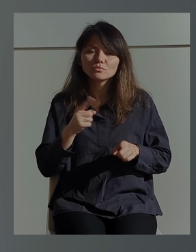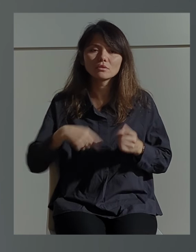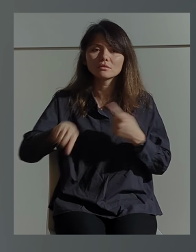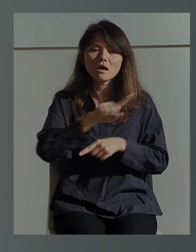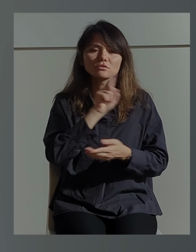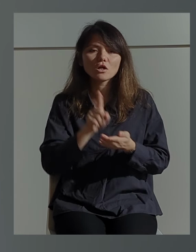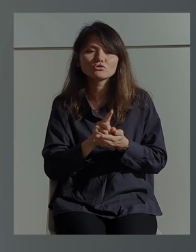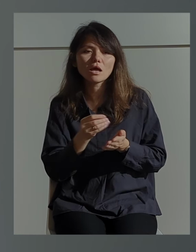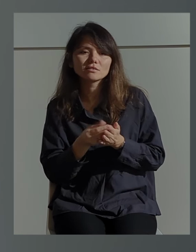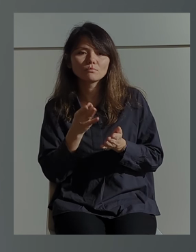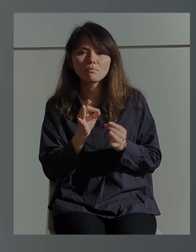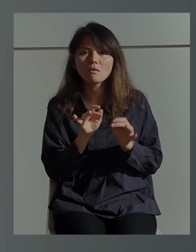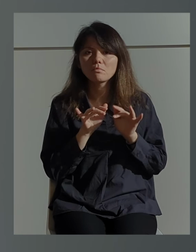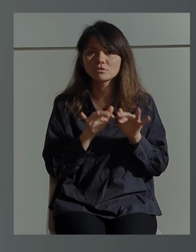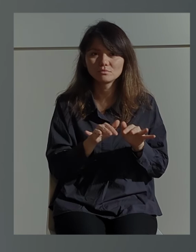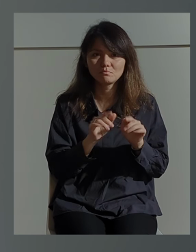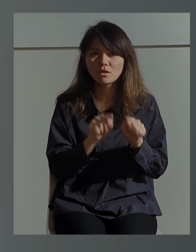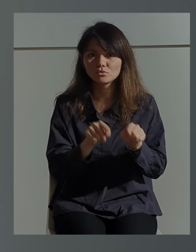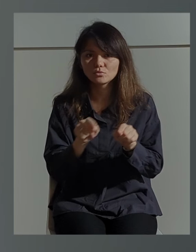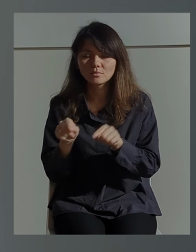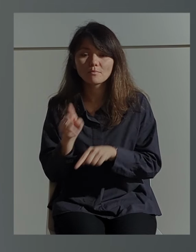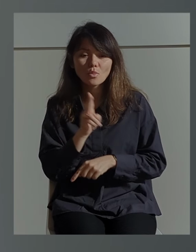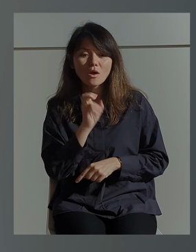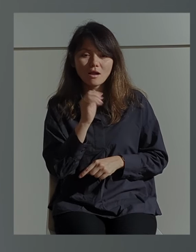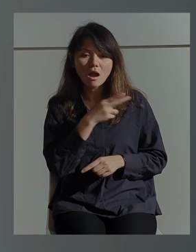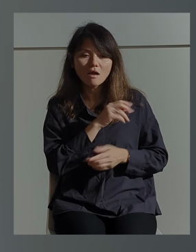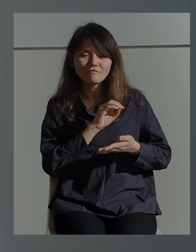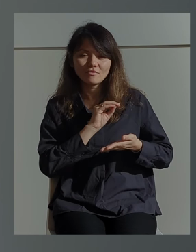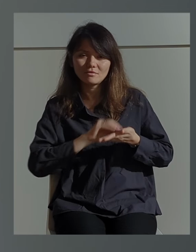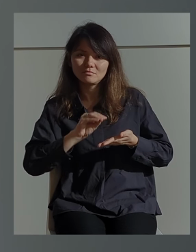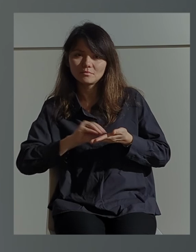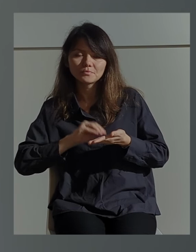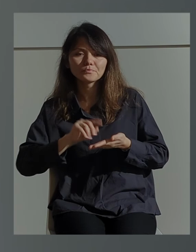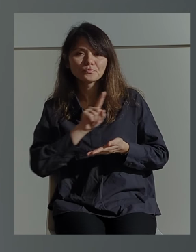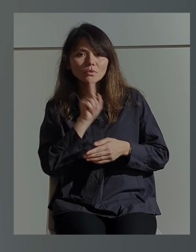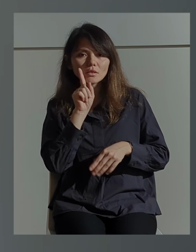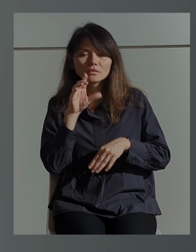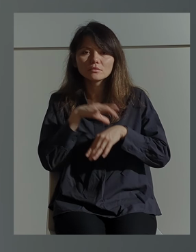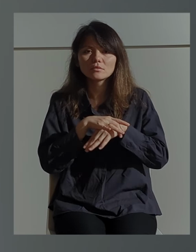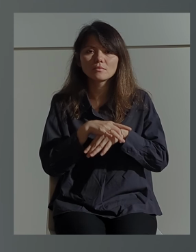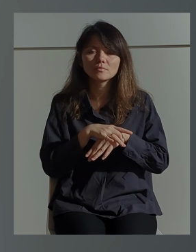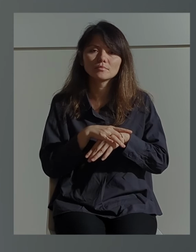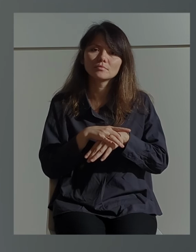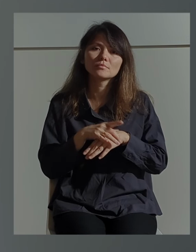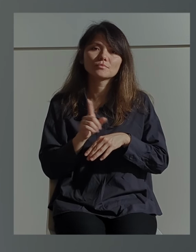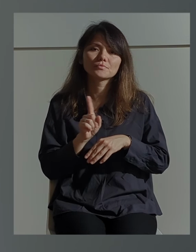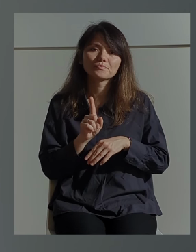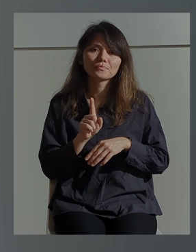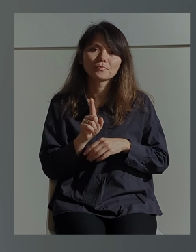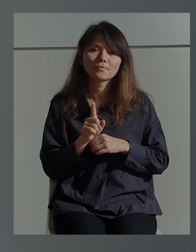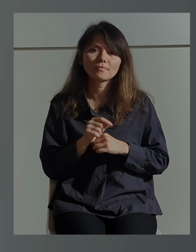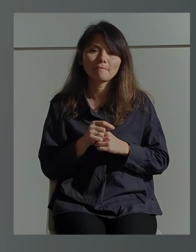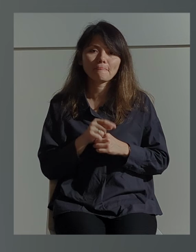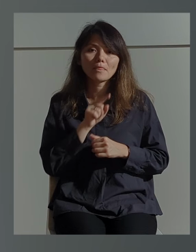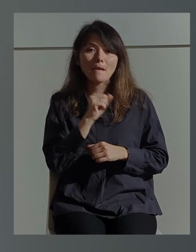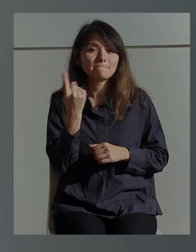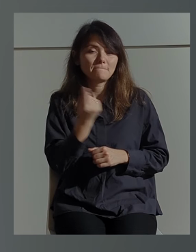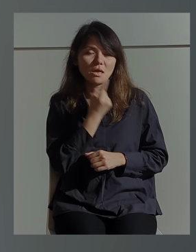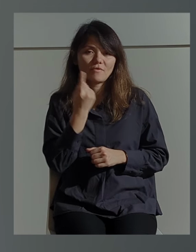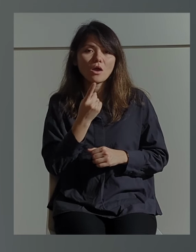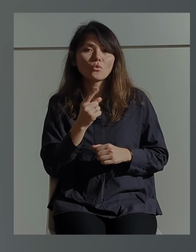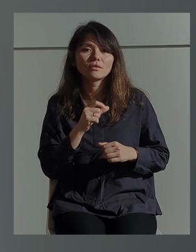поступкам Однако из постулата Кафки ни в коей мере нельзя заключить что постольку поскольку первородный